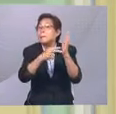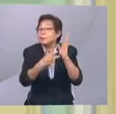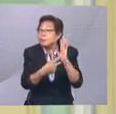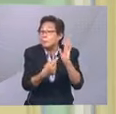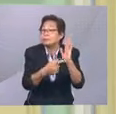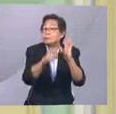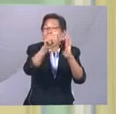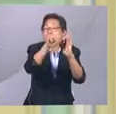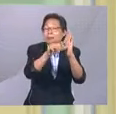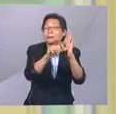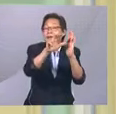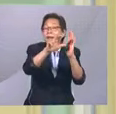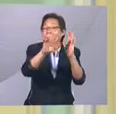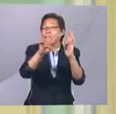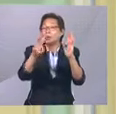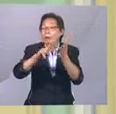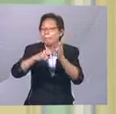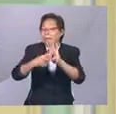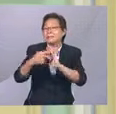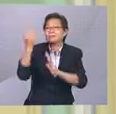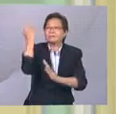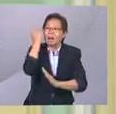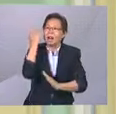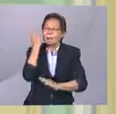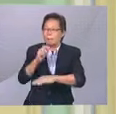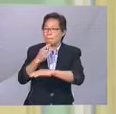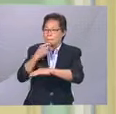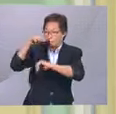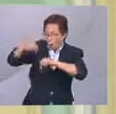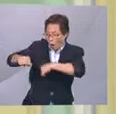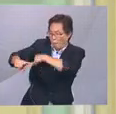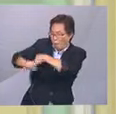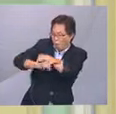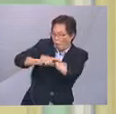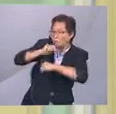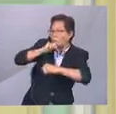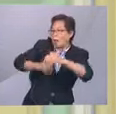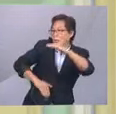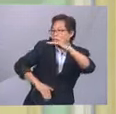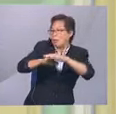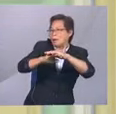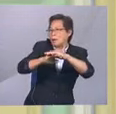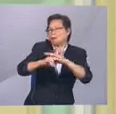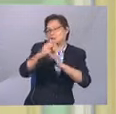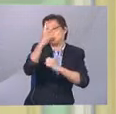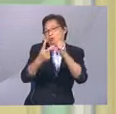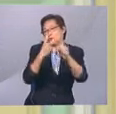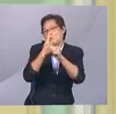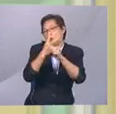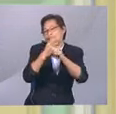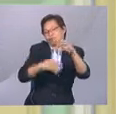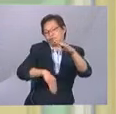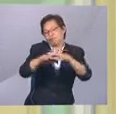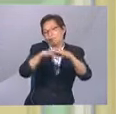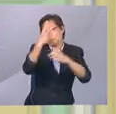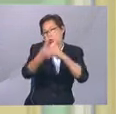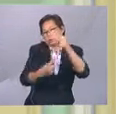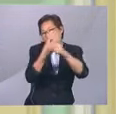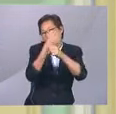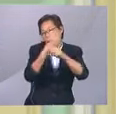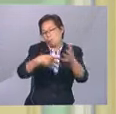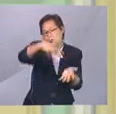Mad mahkamah boleh menghukum mereka tidak lebih daripada 2 tahun penjara